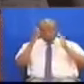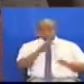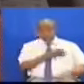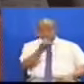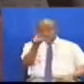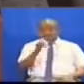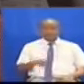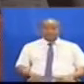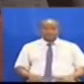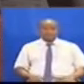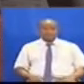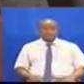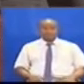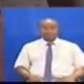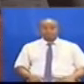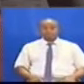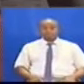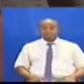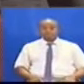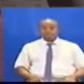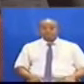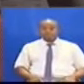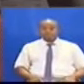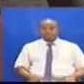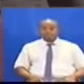karibu. Mheshimiwa Spika,